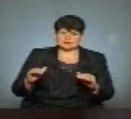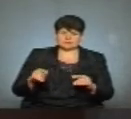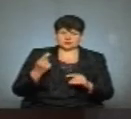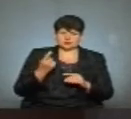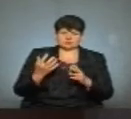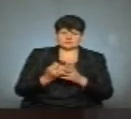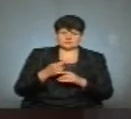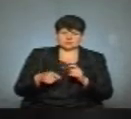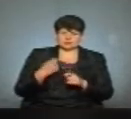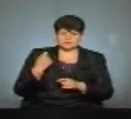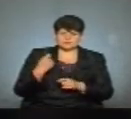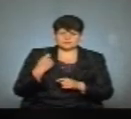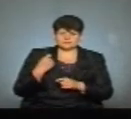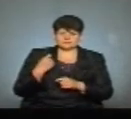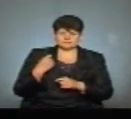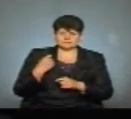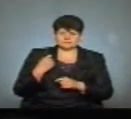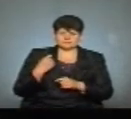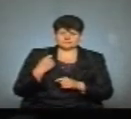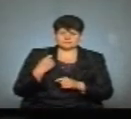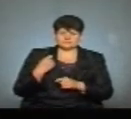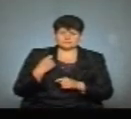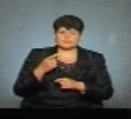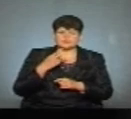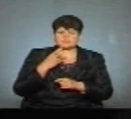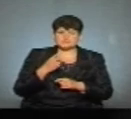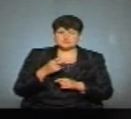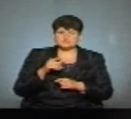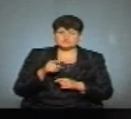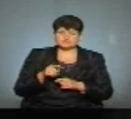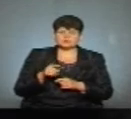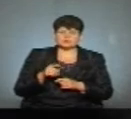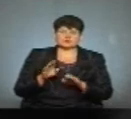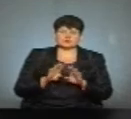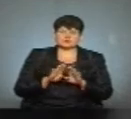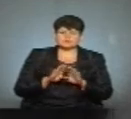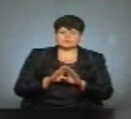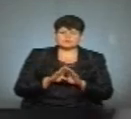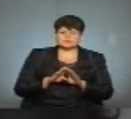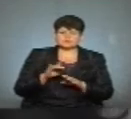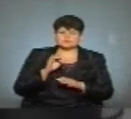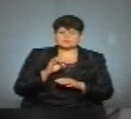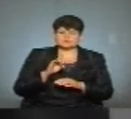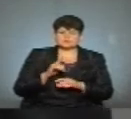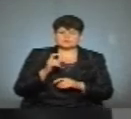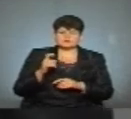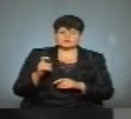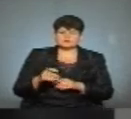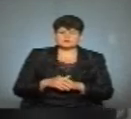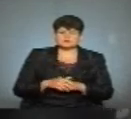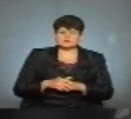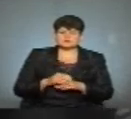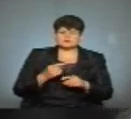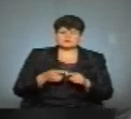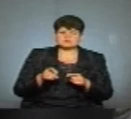порушення. Нема шафи. Як бачимо, на верхній одяг, але вони пристосувалися тимчасово такими вішачками. Це